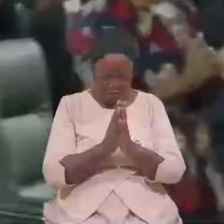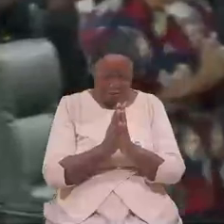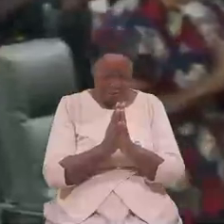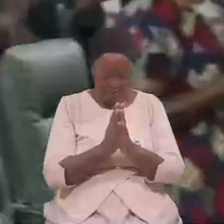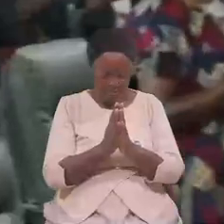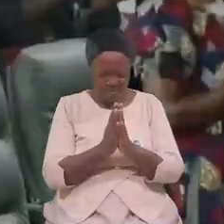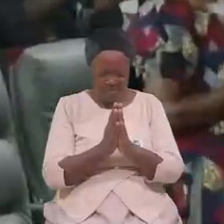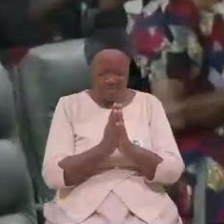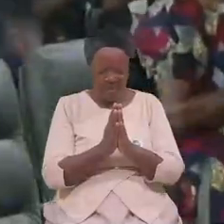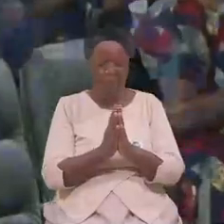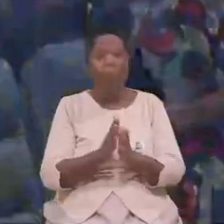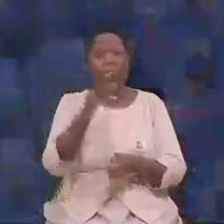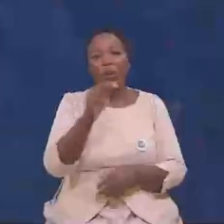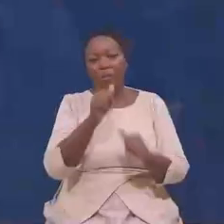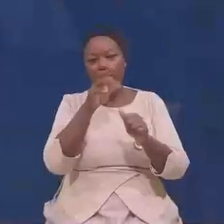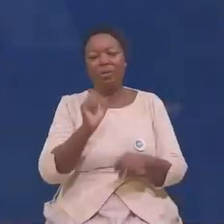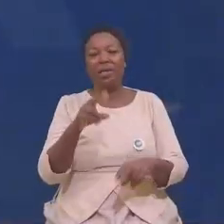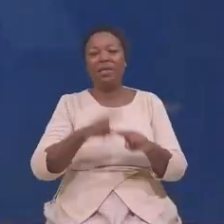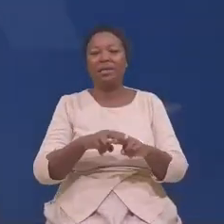Que Dieu vous bénisse. Vous pouvez vous asseoir.